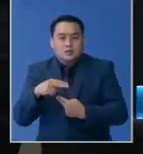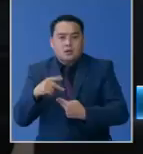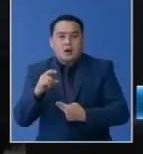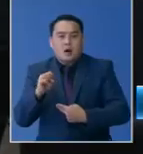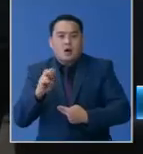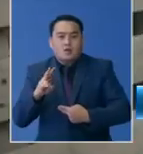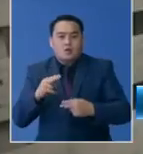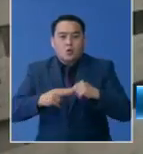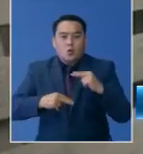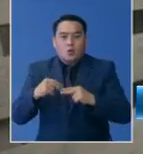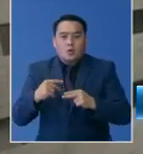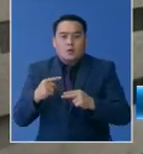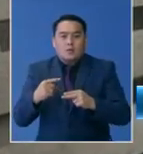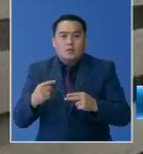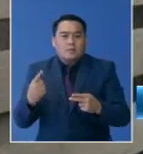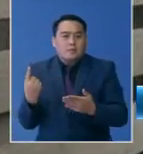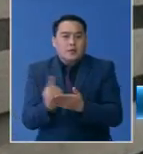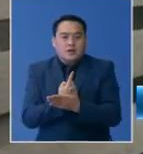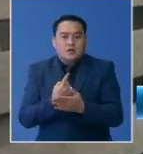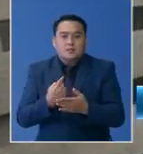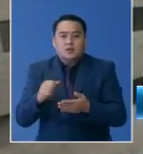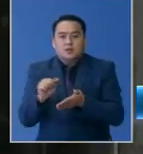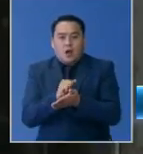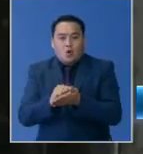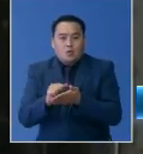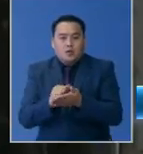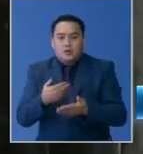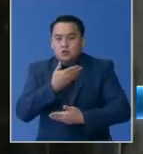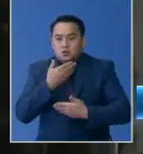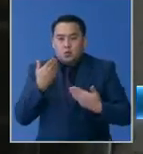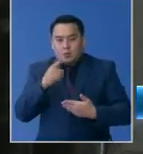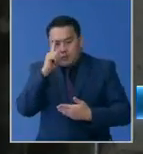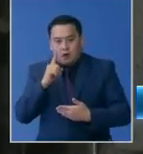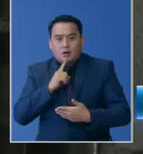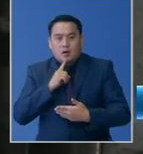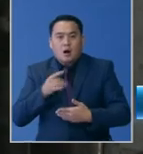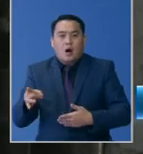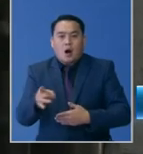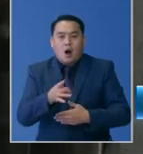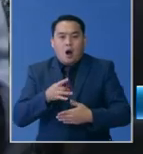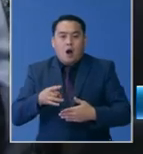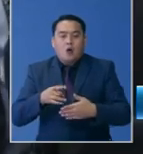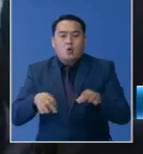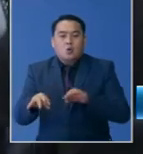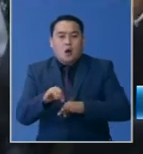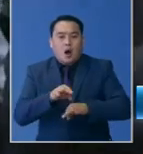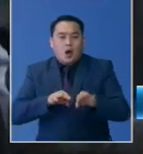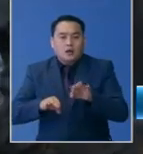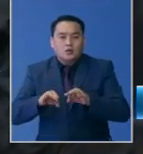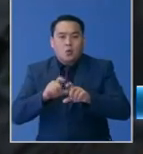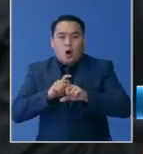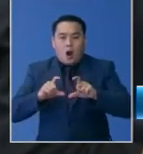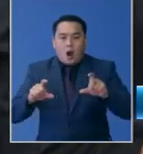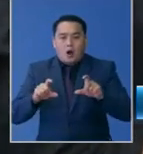Ол құрылыс жүргізуге бірде-бір құжат рәсімдемеген. Сондықтан айға жуық уақыттан бері аудандық сәулет құрылыс мекемесі тараптан